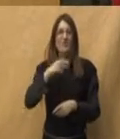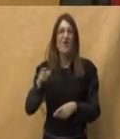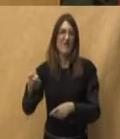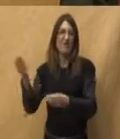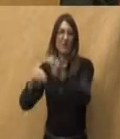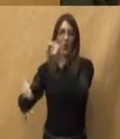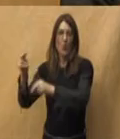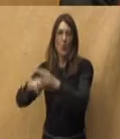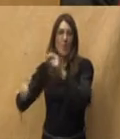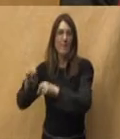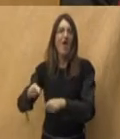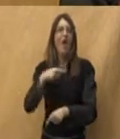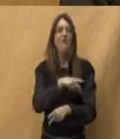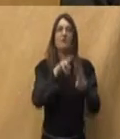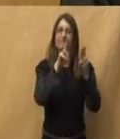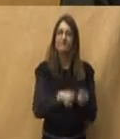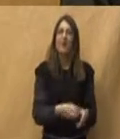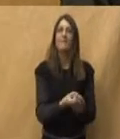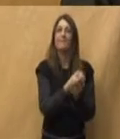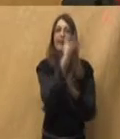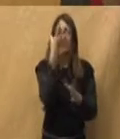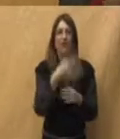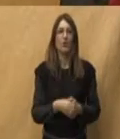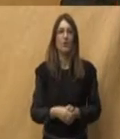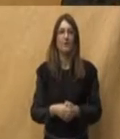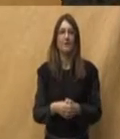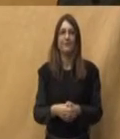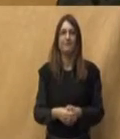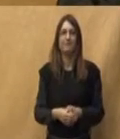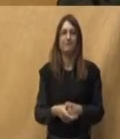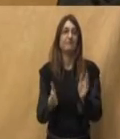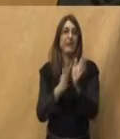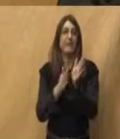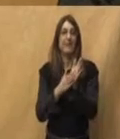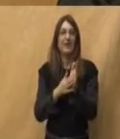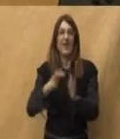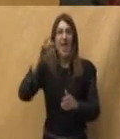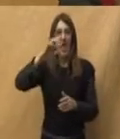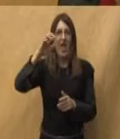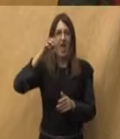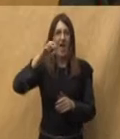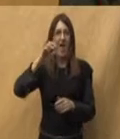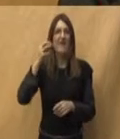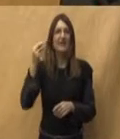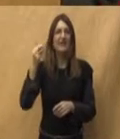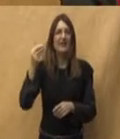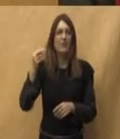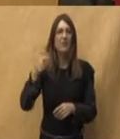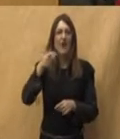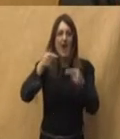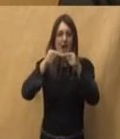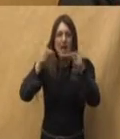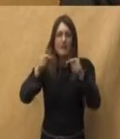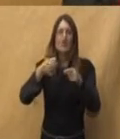sintetika, a drugo je priroda. Evo, uzet ću samo za primjer E-vitamin. Kad uzmete bilo kapsule,